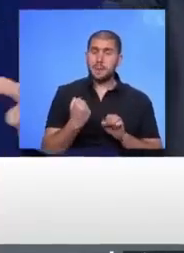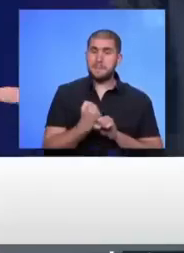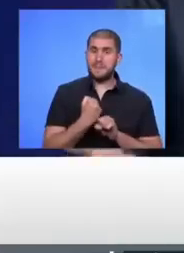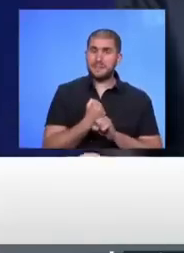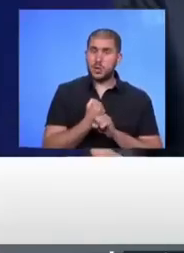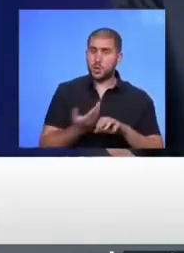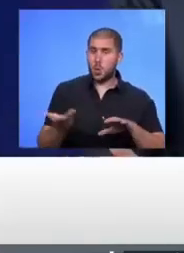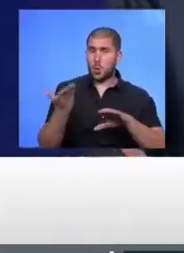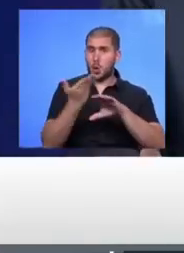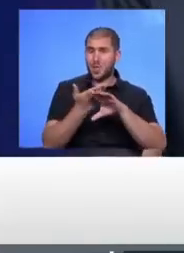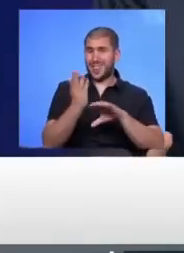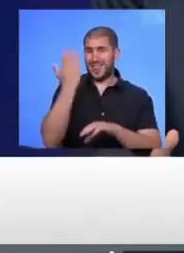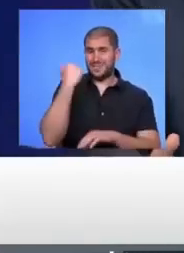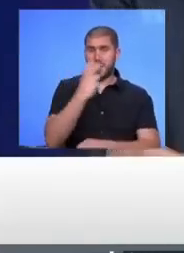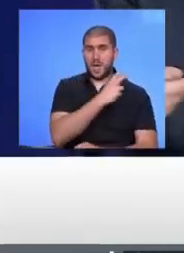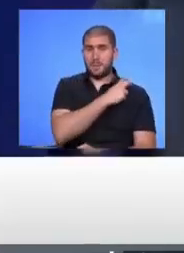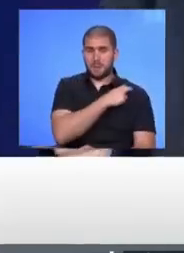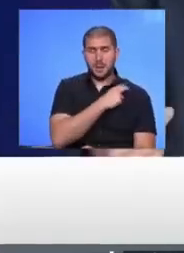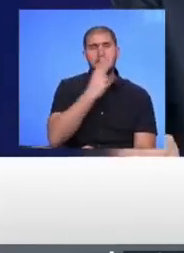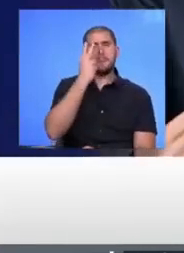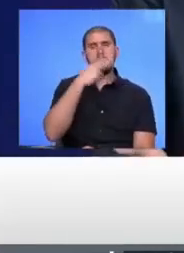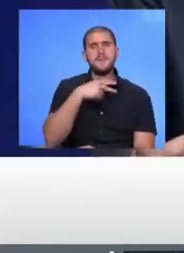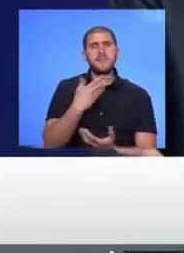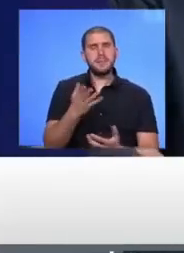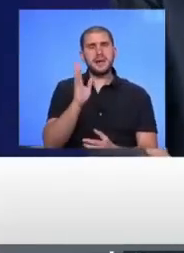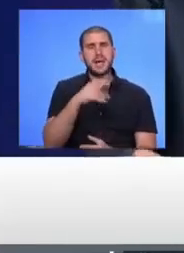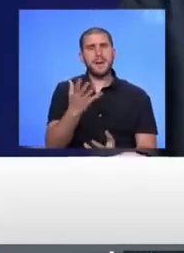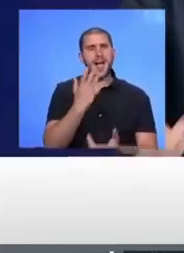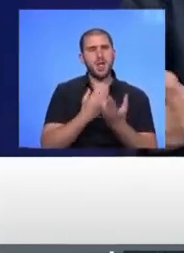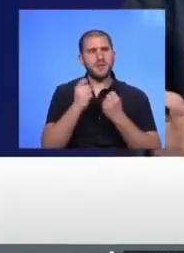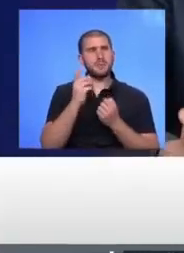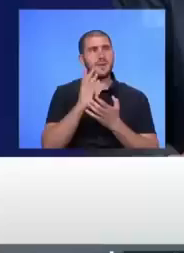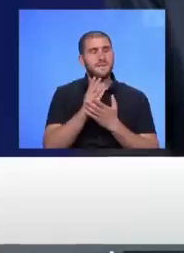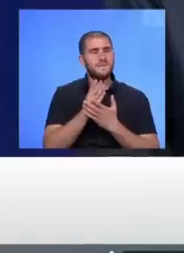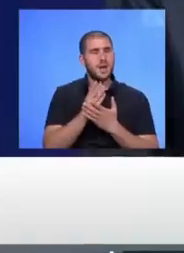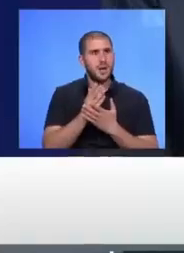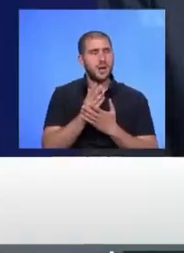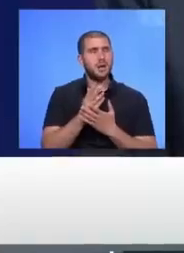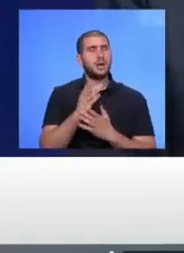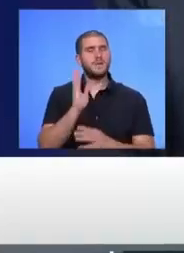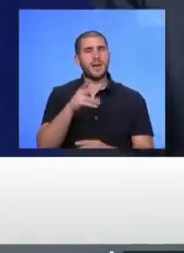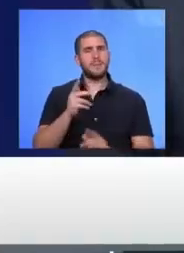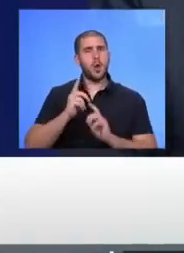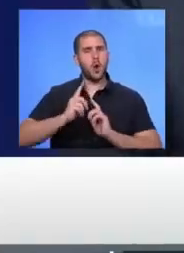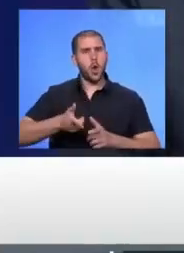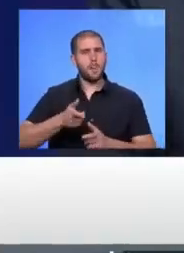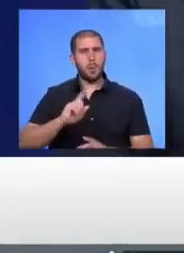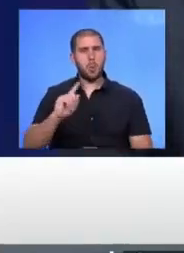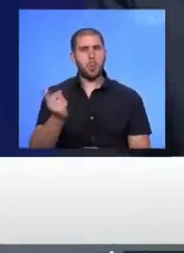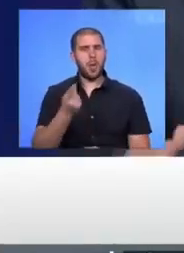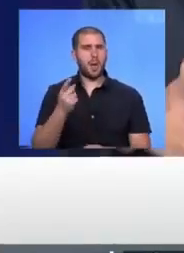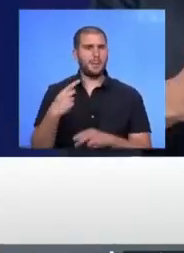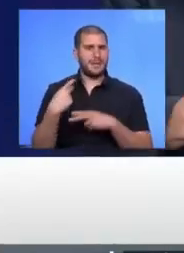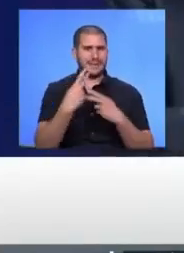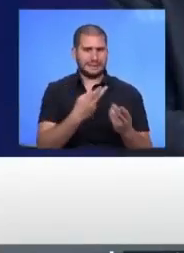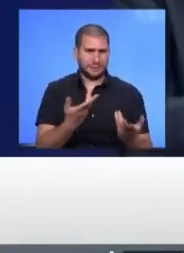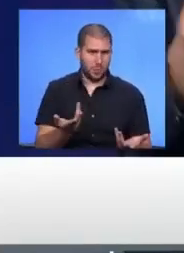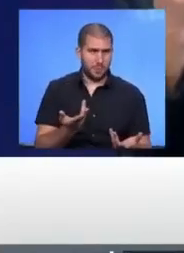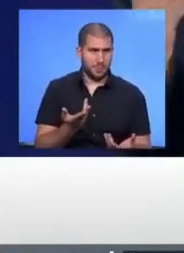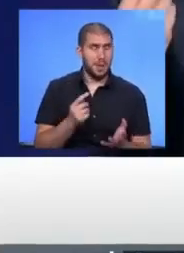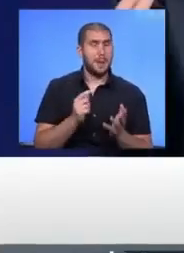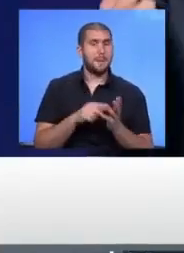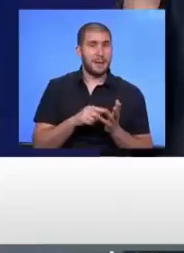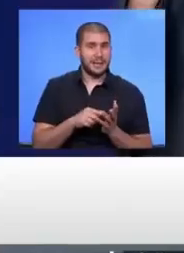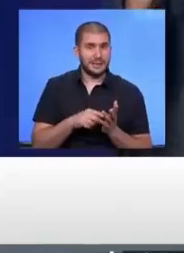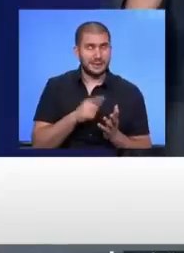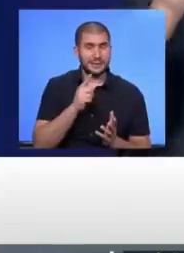עולות למעלה, עוד לפני הרמטכ"ל, מבינים שגם החטופים יהרגו כאן וגם הלוחמים לא כולם יחזרו הביתה. ולכן